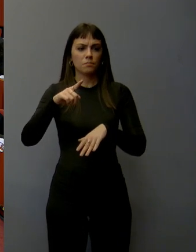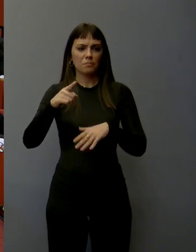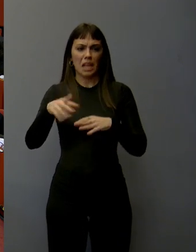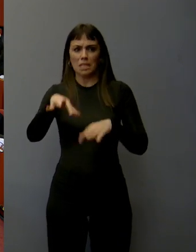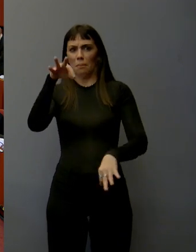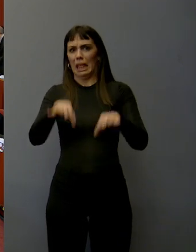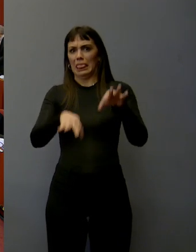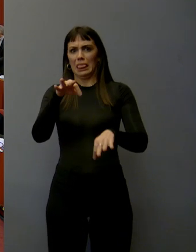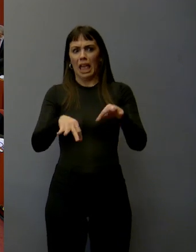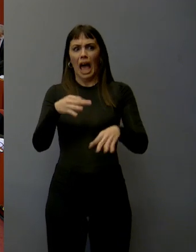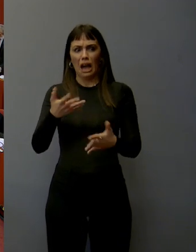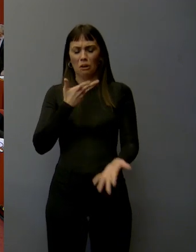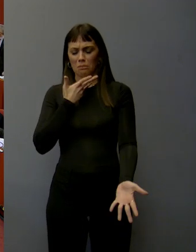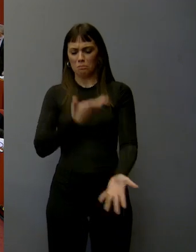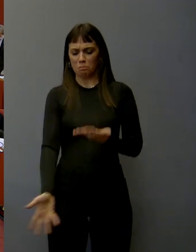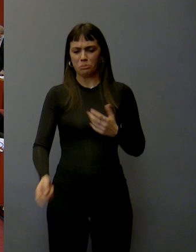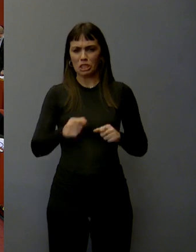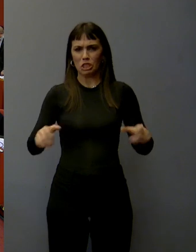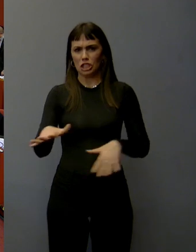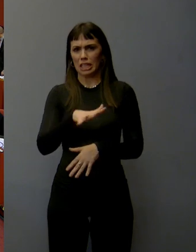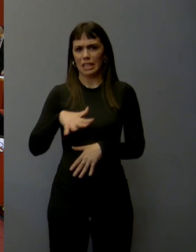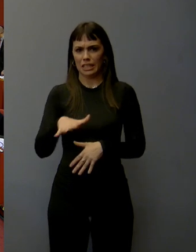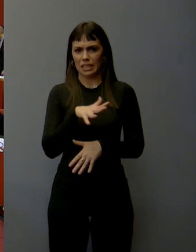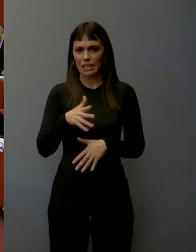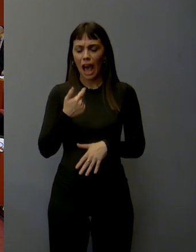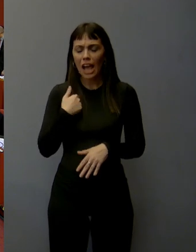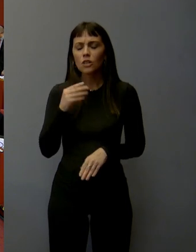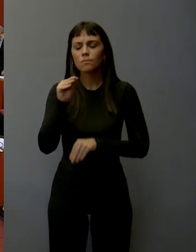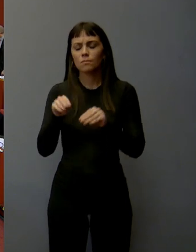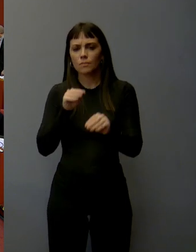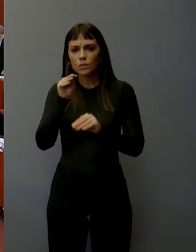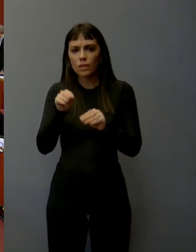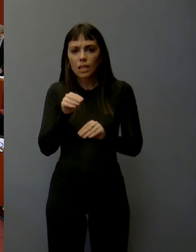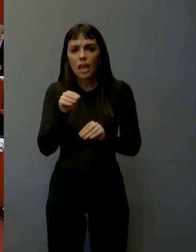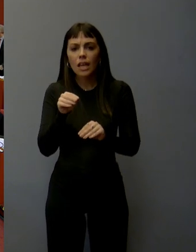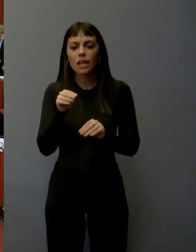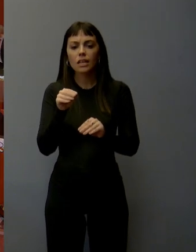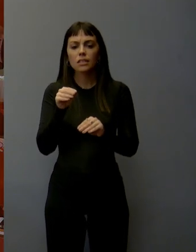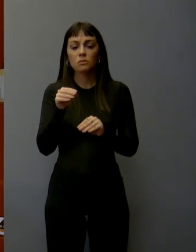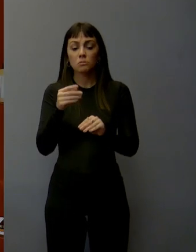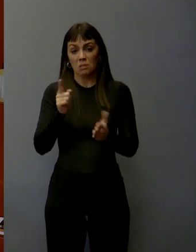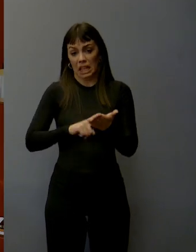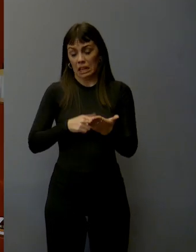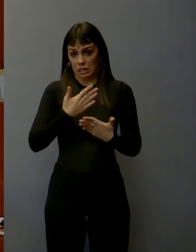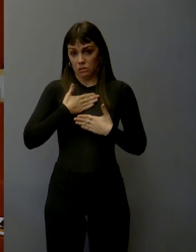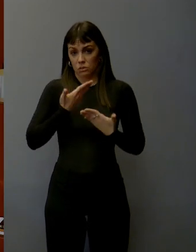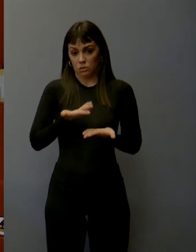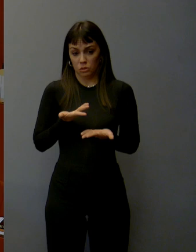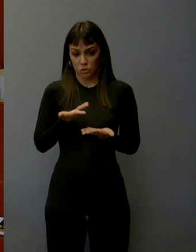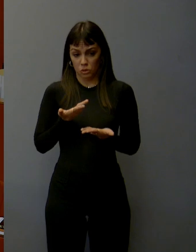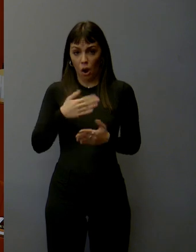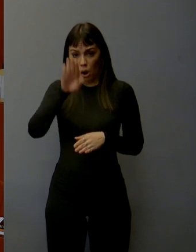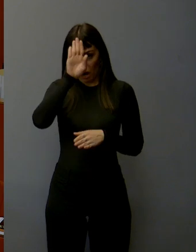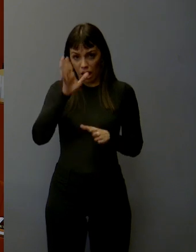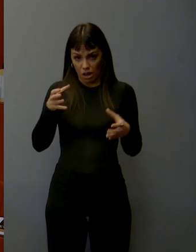per la città chiedo pertanto chiedo pertanto penso che possa essere un mio diritto di andare in capigruppo